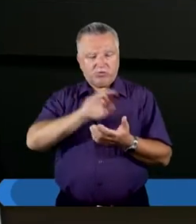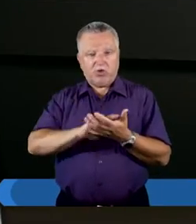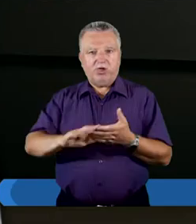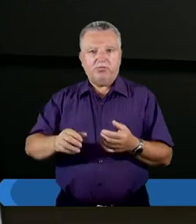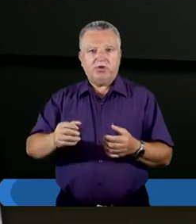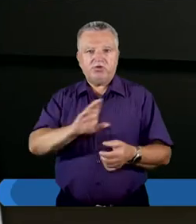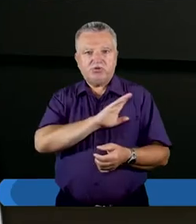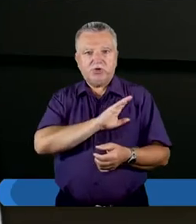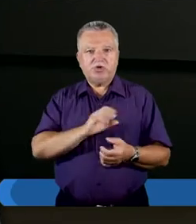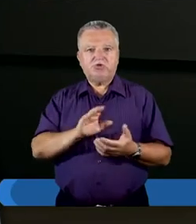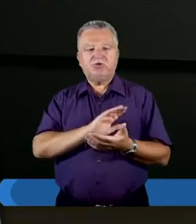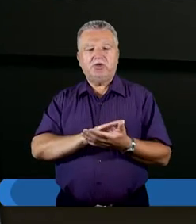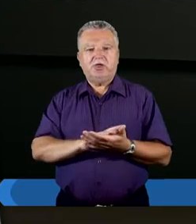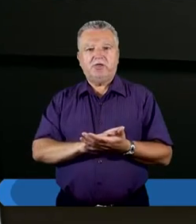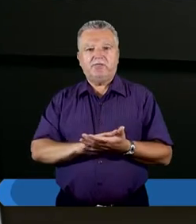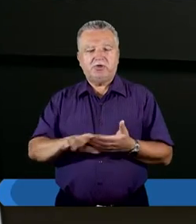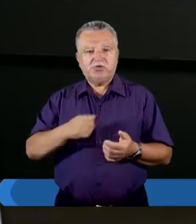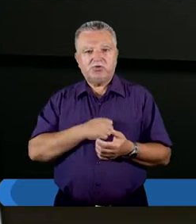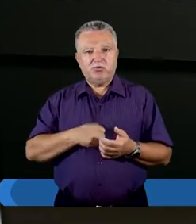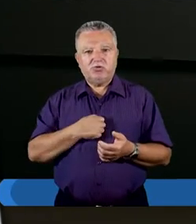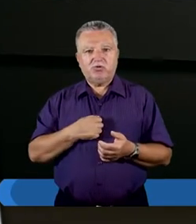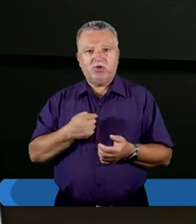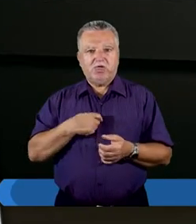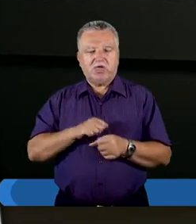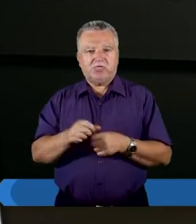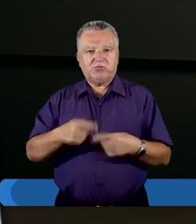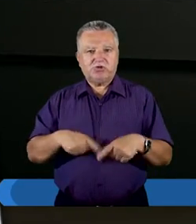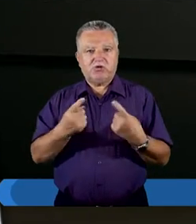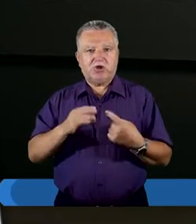smutku, bez trudu, no to ja jestem głęboko przekonany, że Hiob